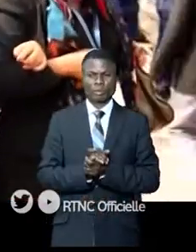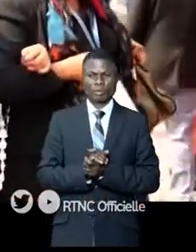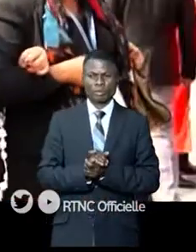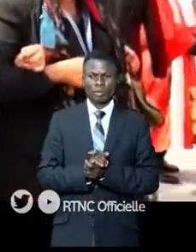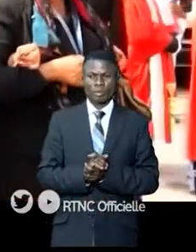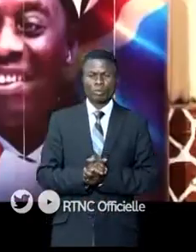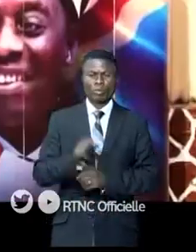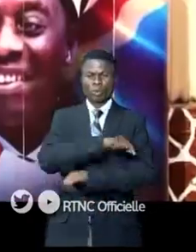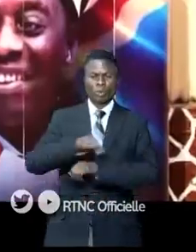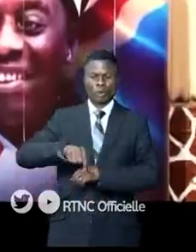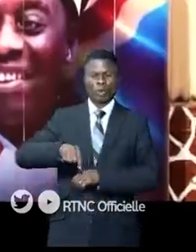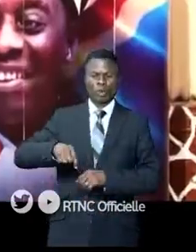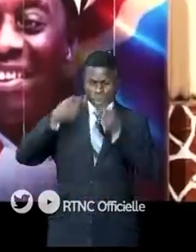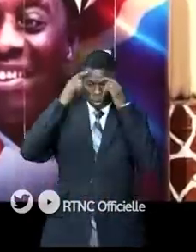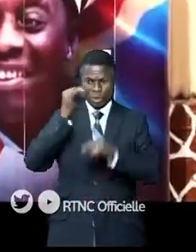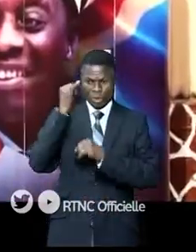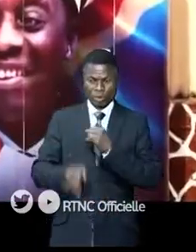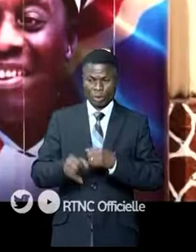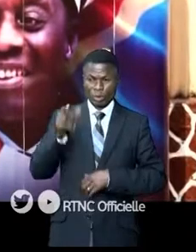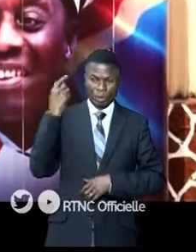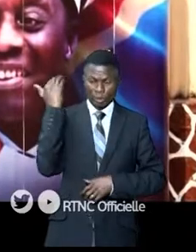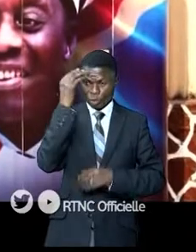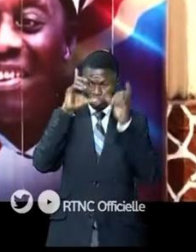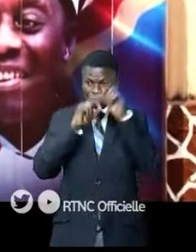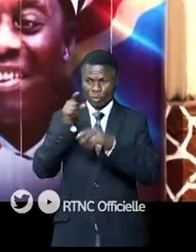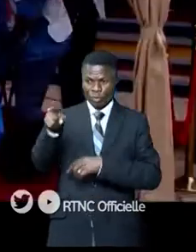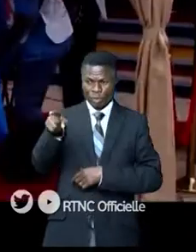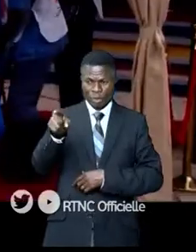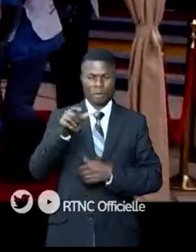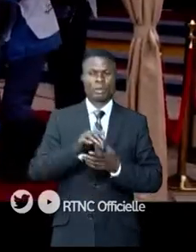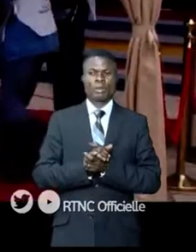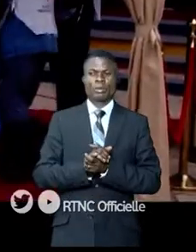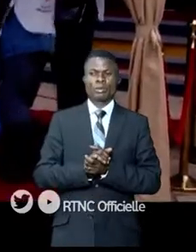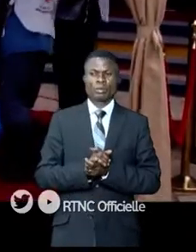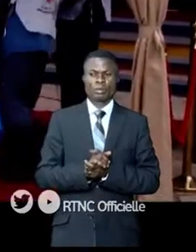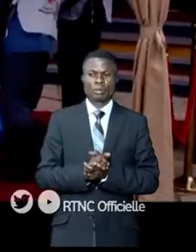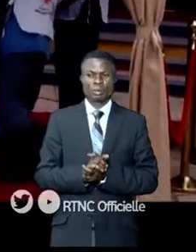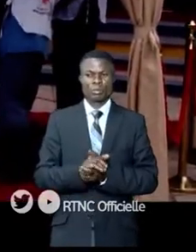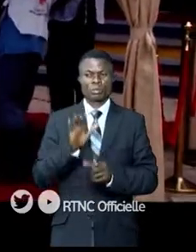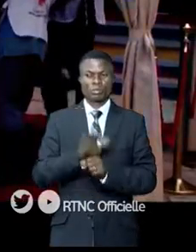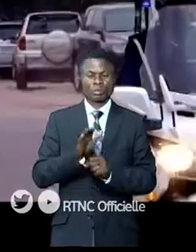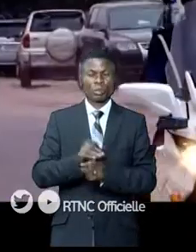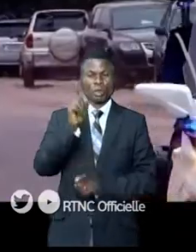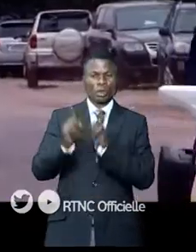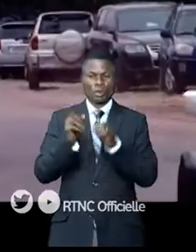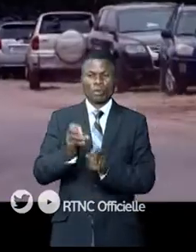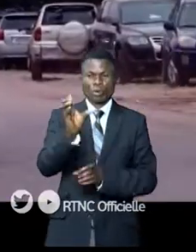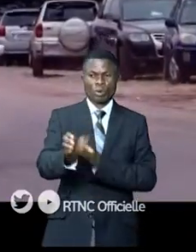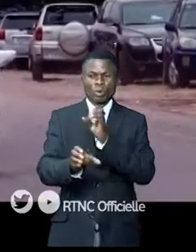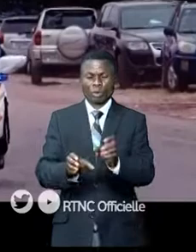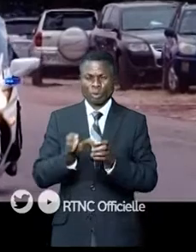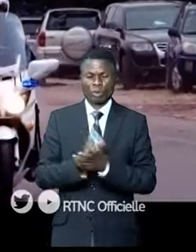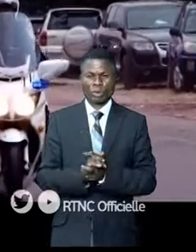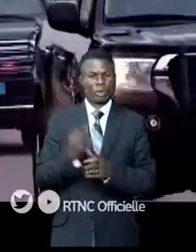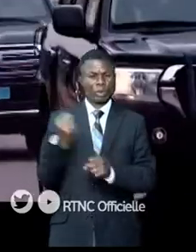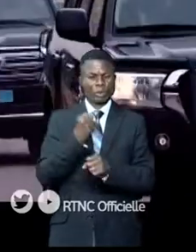la Cour de cassation, Dominique Tamboué Wakaniki Biselela. Très affligé, le chef de l'État, garant du bon